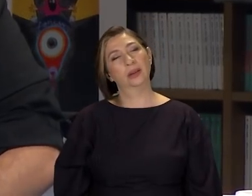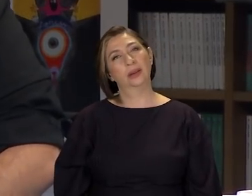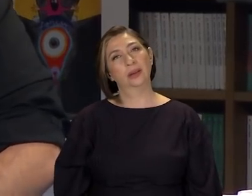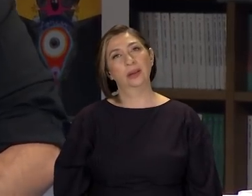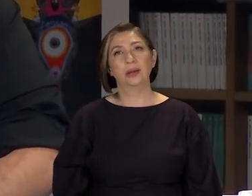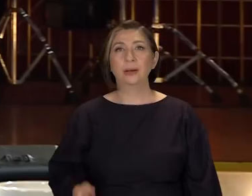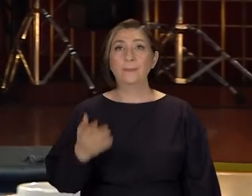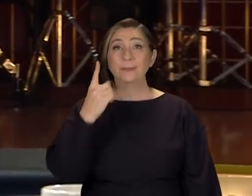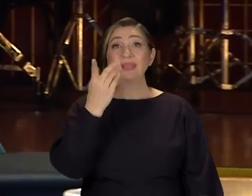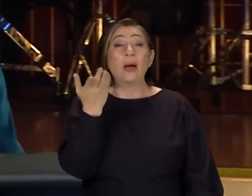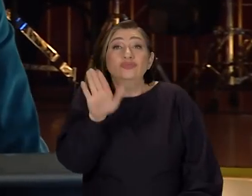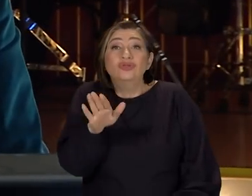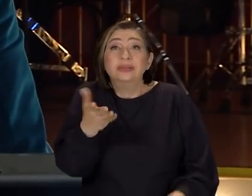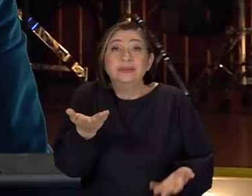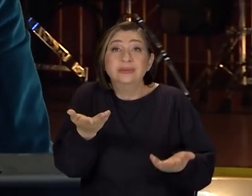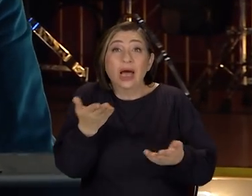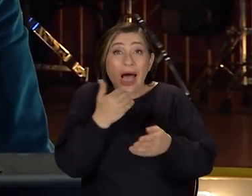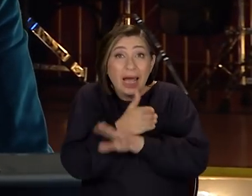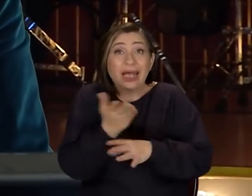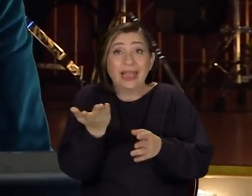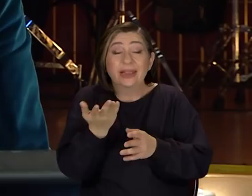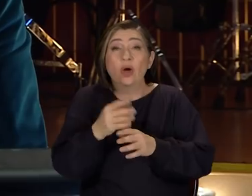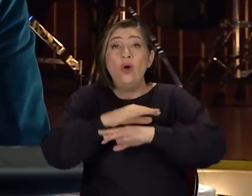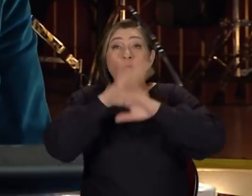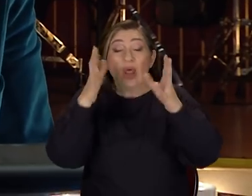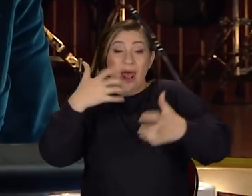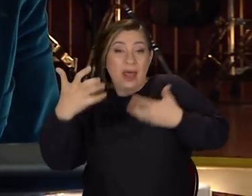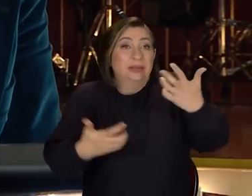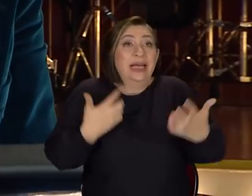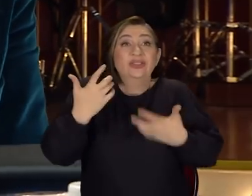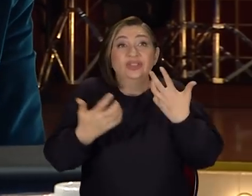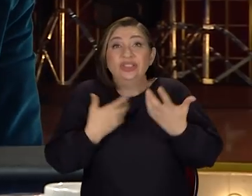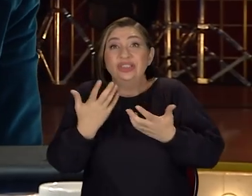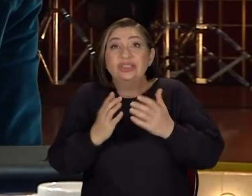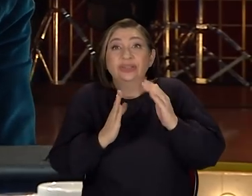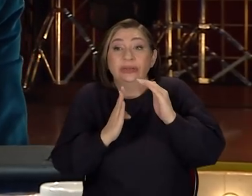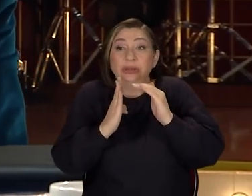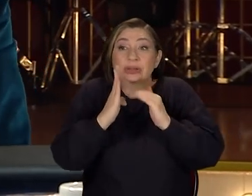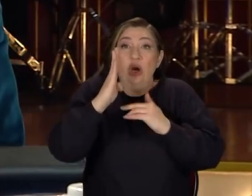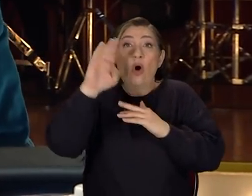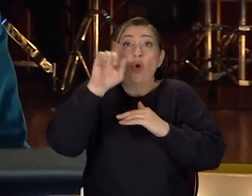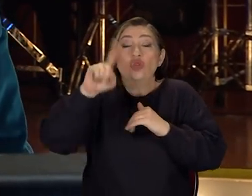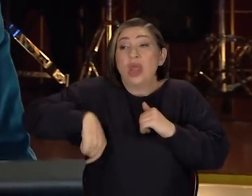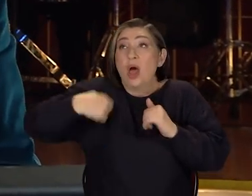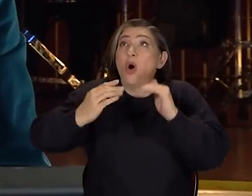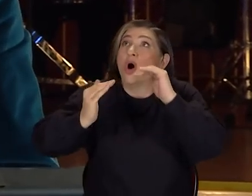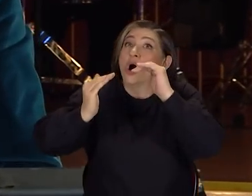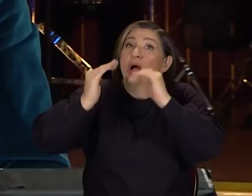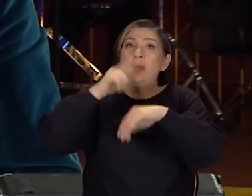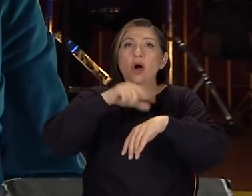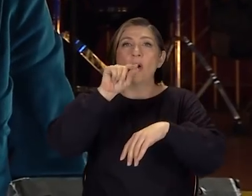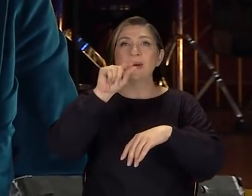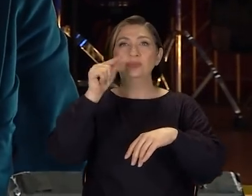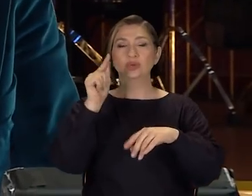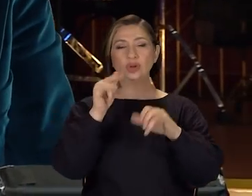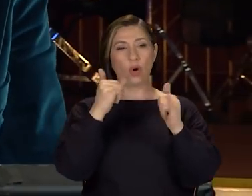canım. Babacığım bir de yani, ne yapacağız? Yani hakikaten bütün o adrenalin de çıkmış ona. Tabii. O böyle saat evet. Mesela işte 11.30'da